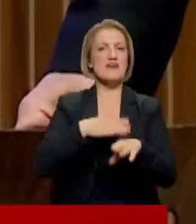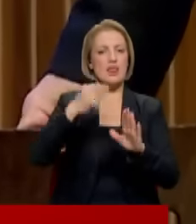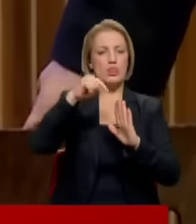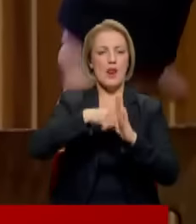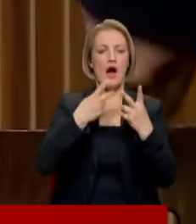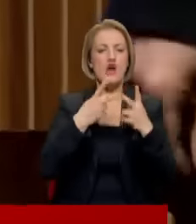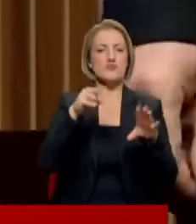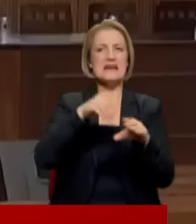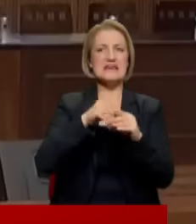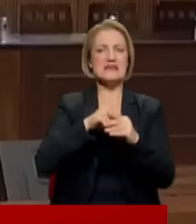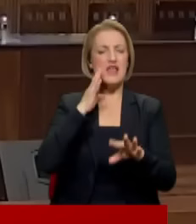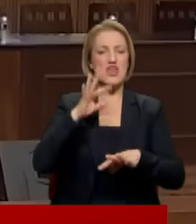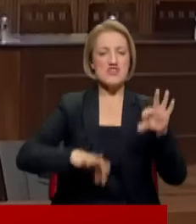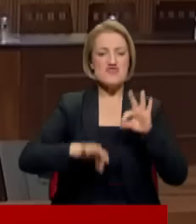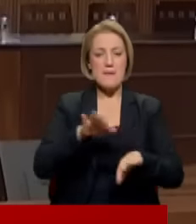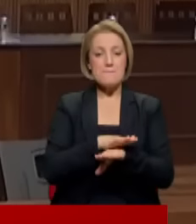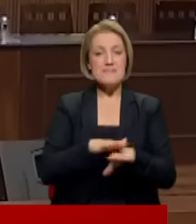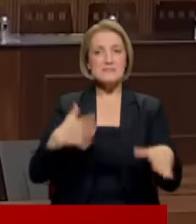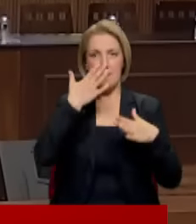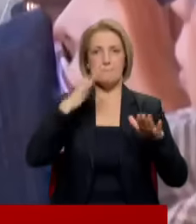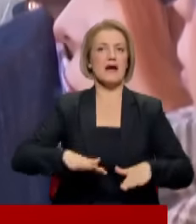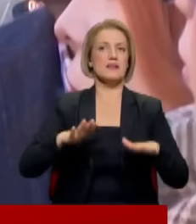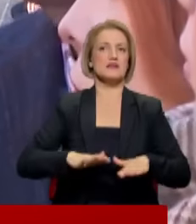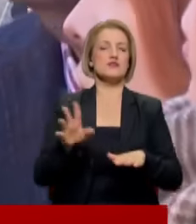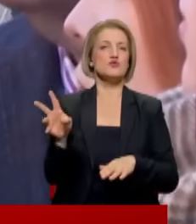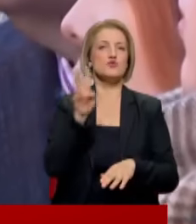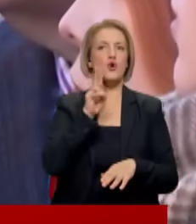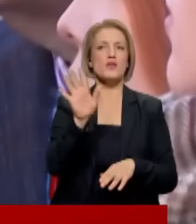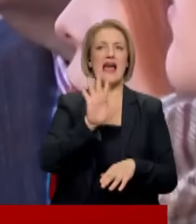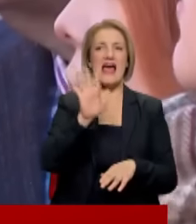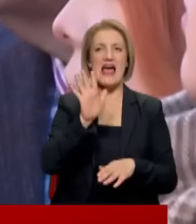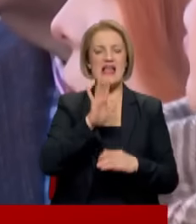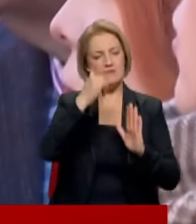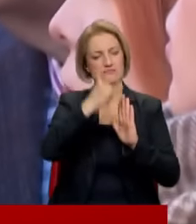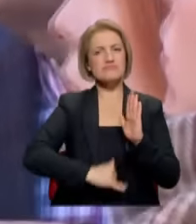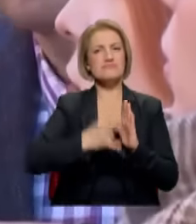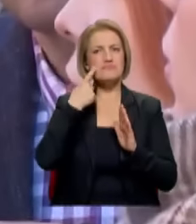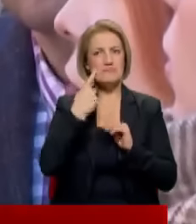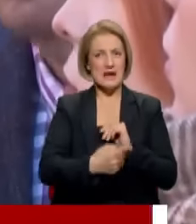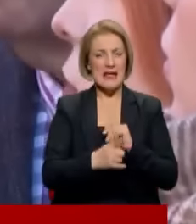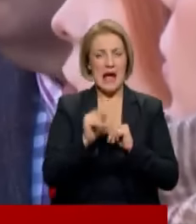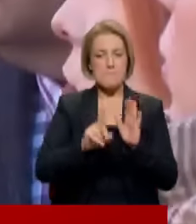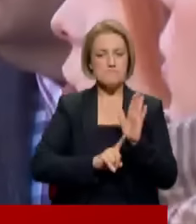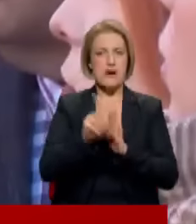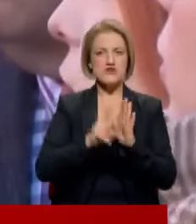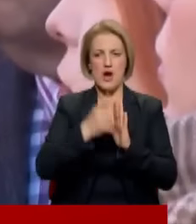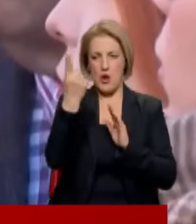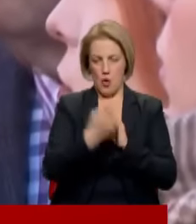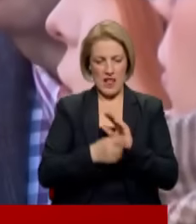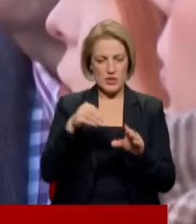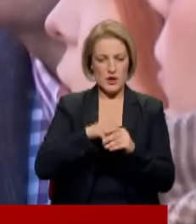detaylı açıklama için incelemenin tamamlanmasını bekledi son 50 ankete baktığınız zaman hem başarı oranları